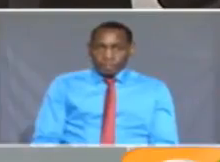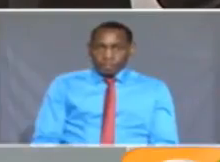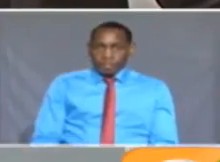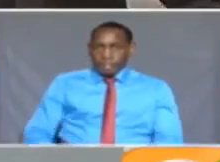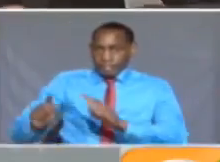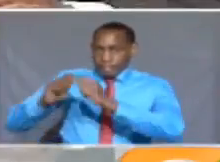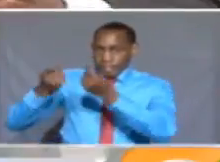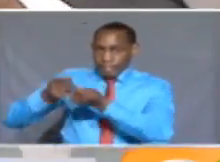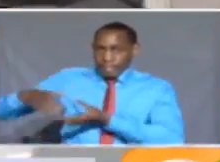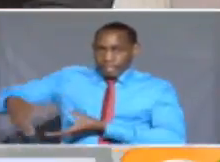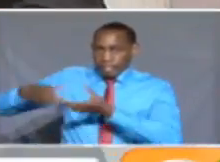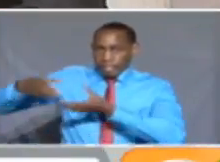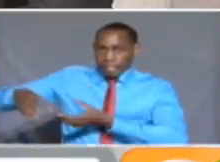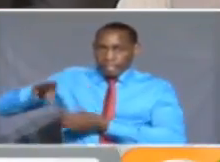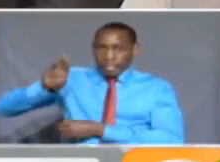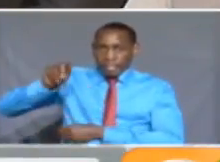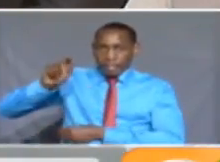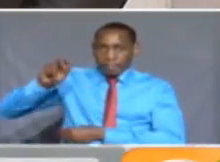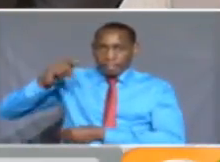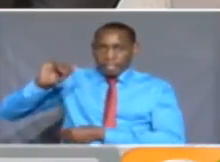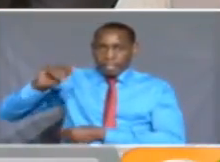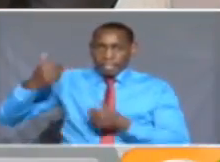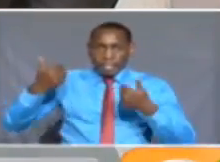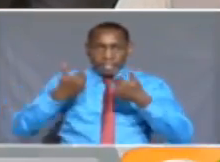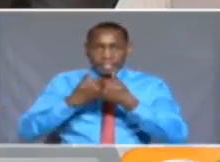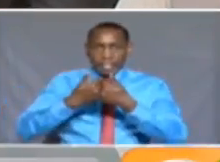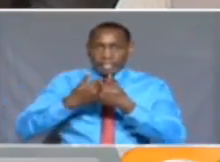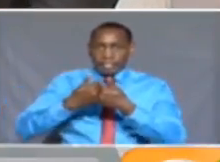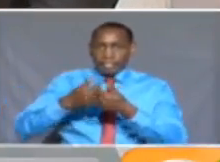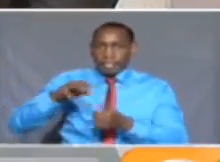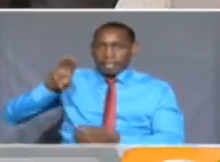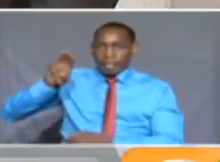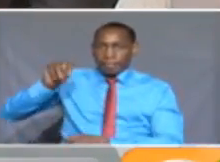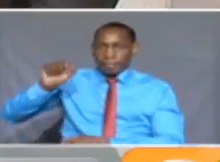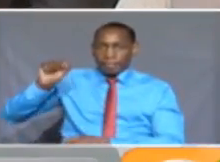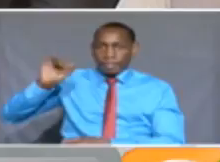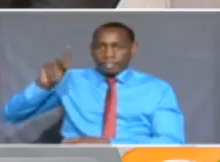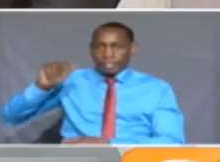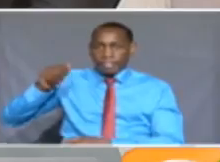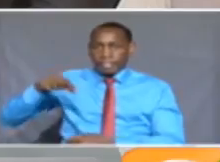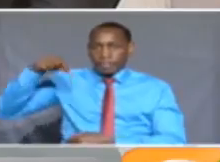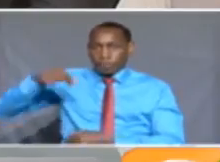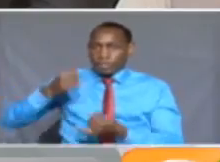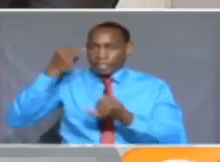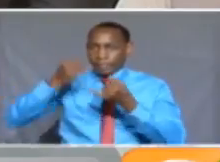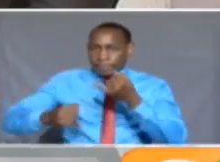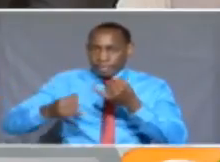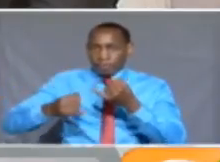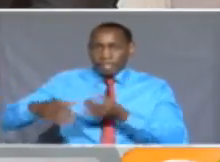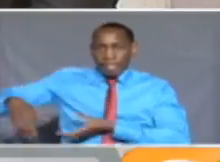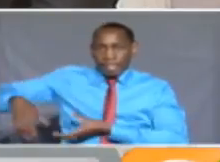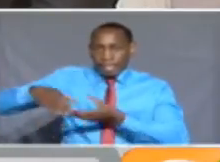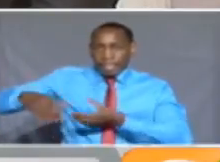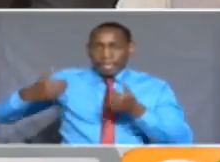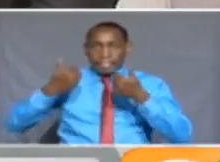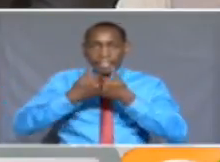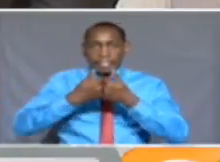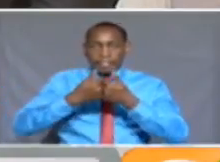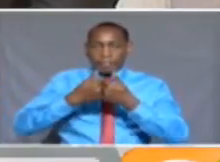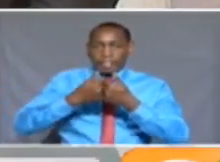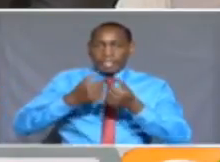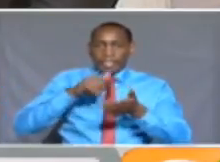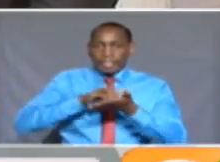Klabu ya raga ya Menengai Oilers itamenyana na chuo kikuu cha Masinde Muliro katika mechi ya robo fainali kwenye mashindano ya raga ya